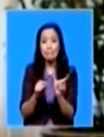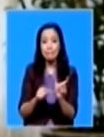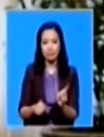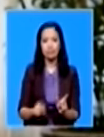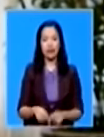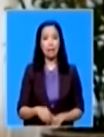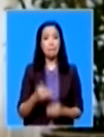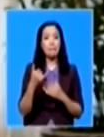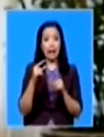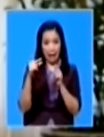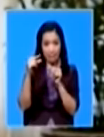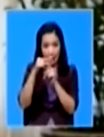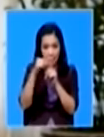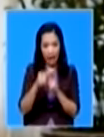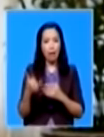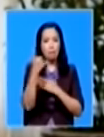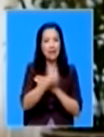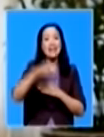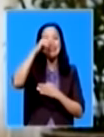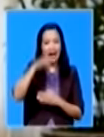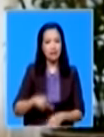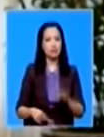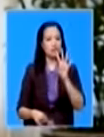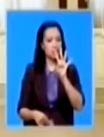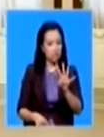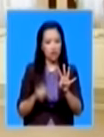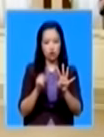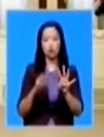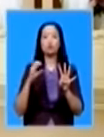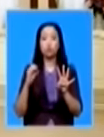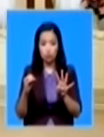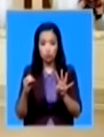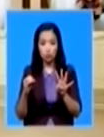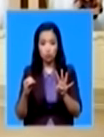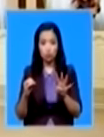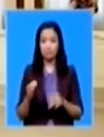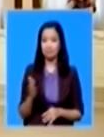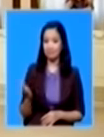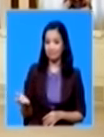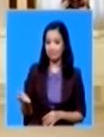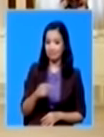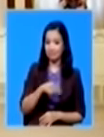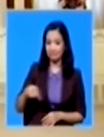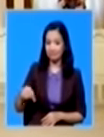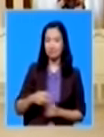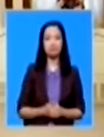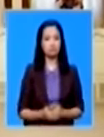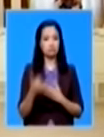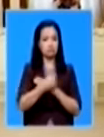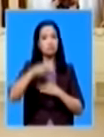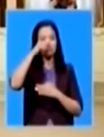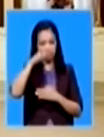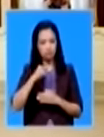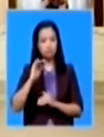ย 4.0 ค่ะท่านนายกอธิบายหน่อยค่ะประเทศไทย 4.0 คืออะไรคะ ก็คงย้อนกลับไป 1.0 ก่อนนะ ค่ะ คือประเทศไทยมีการพัฒนาต